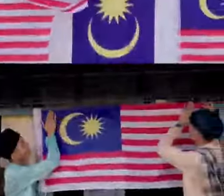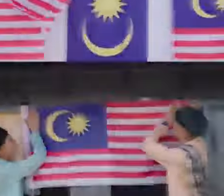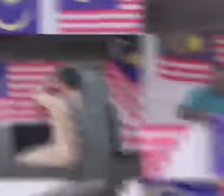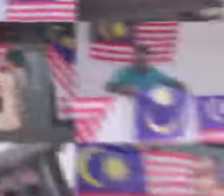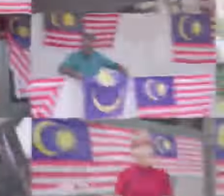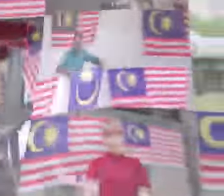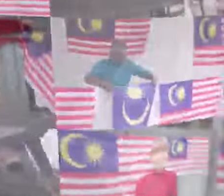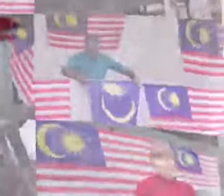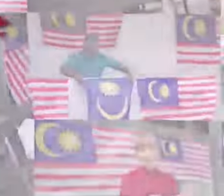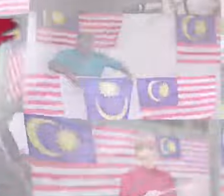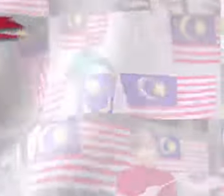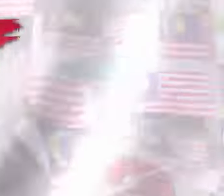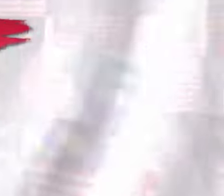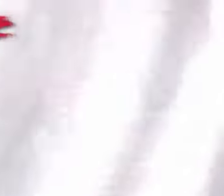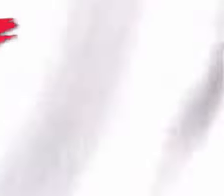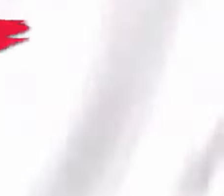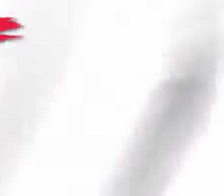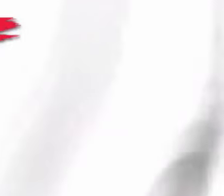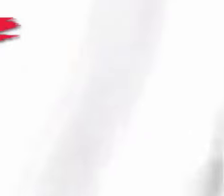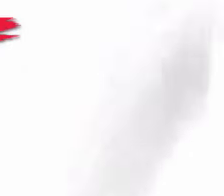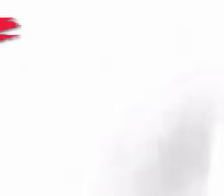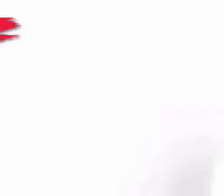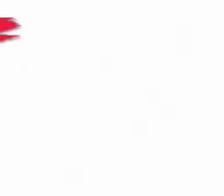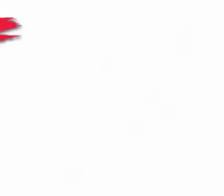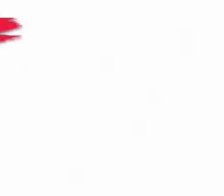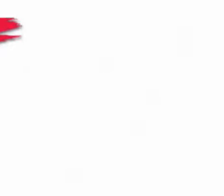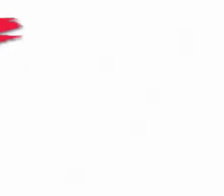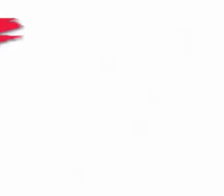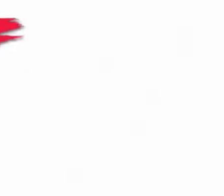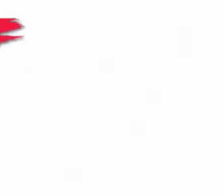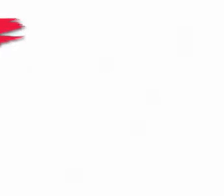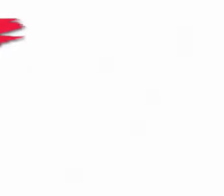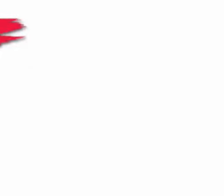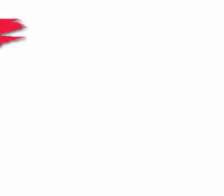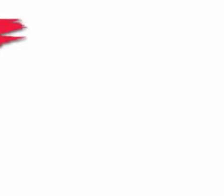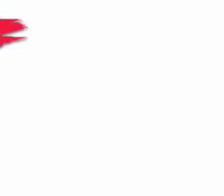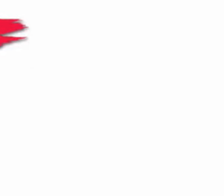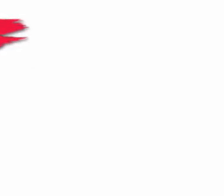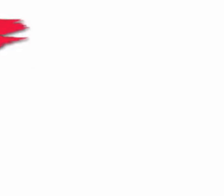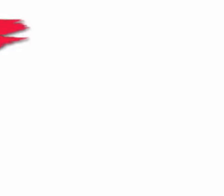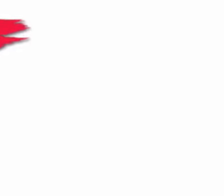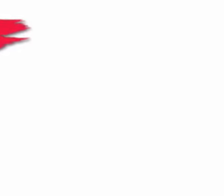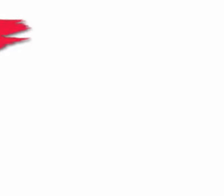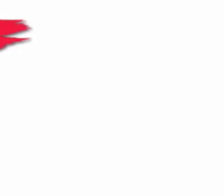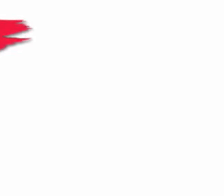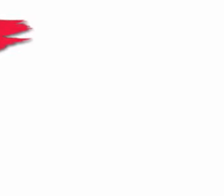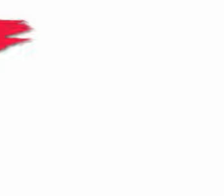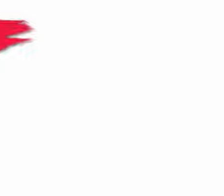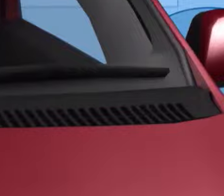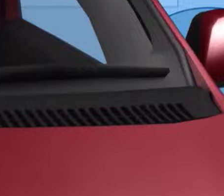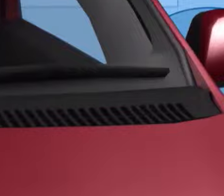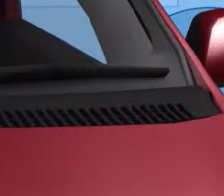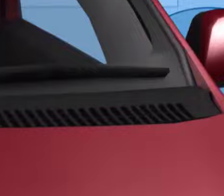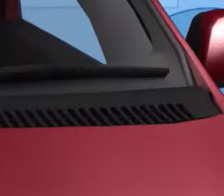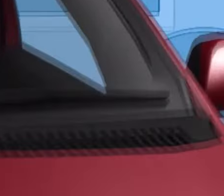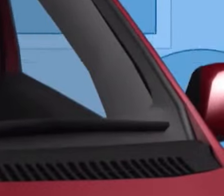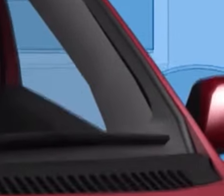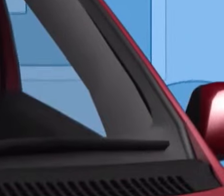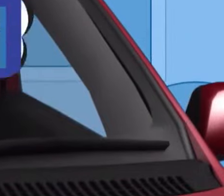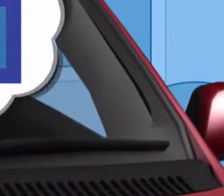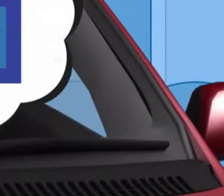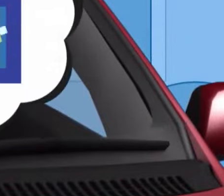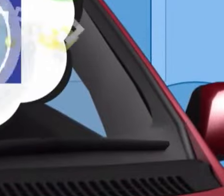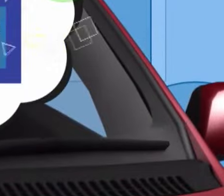Satu rumah, satu jalur gemilang. Jalur gemilang, cerminan maruah bangsa dan negara. Sebelum